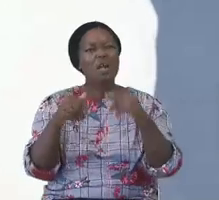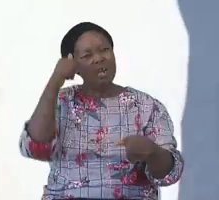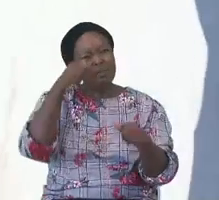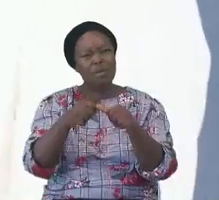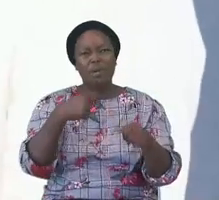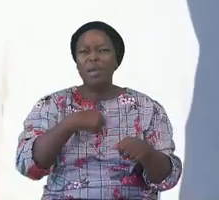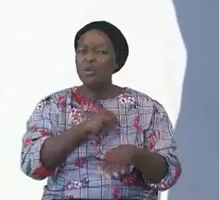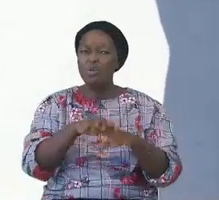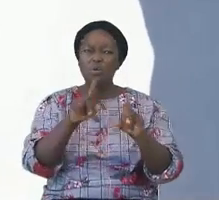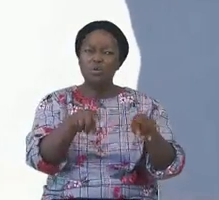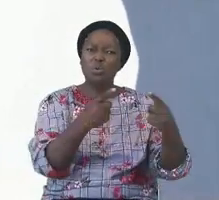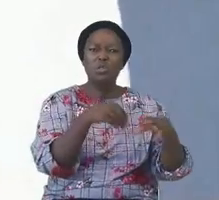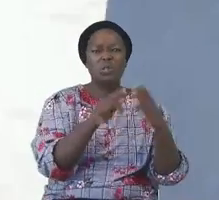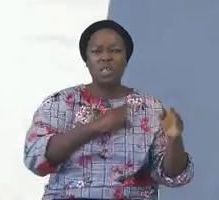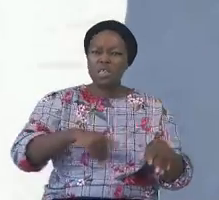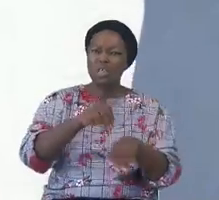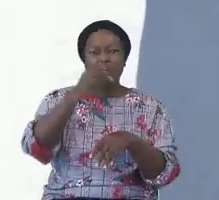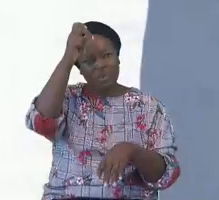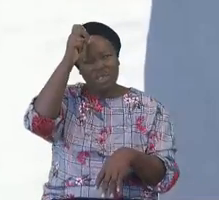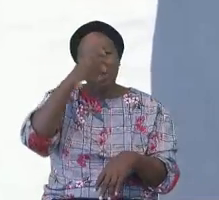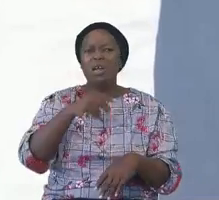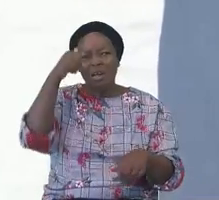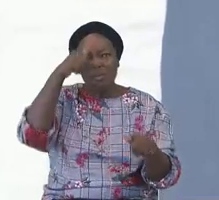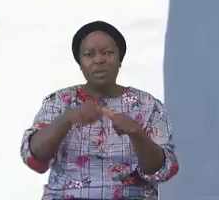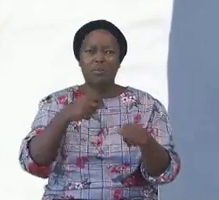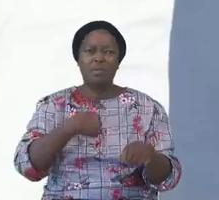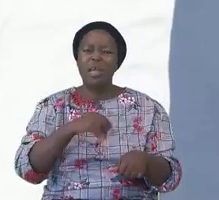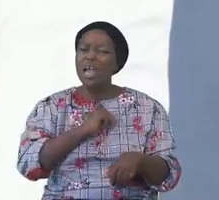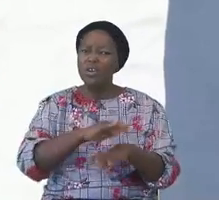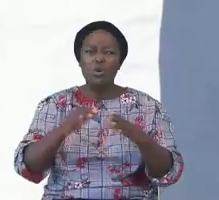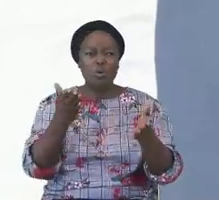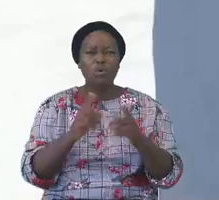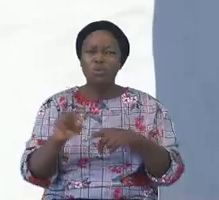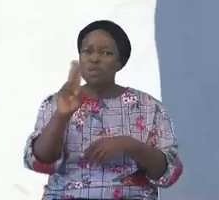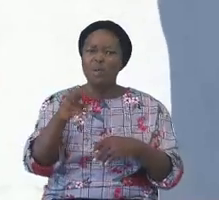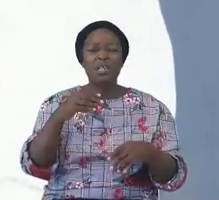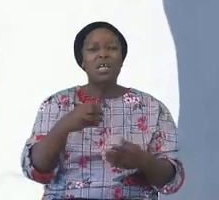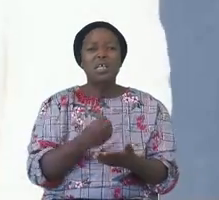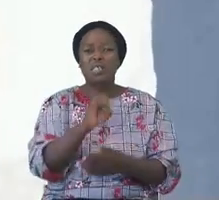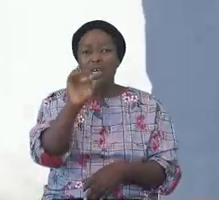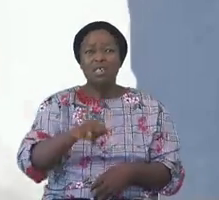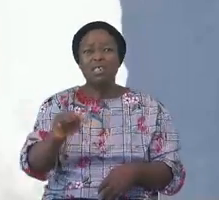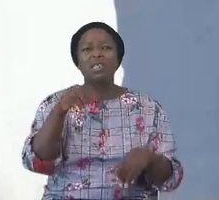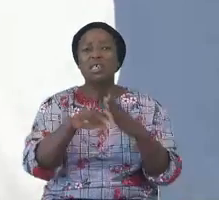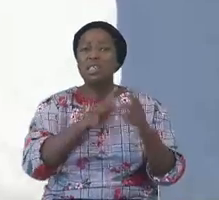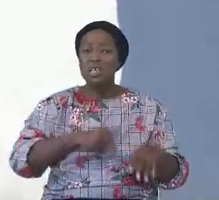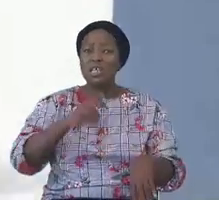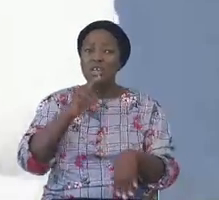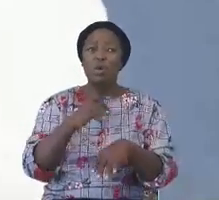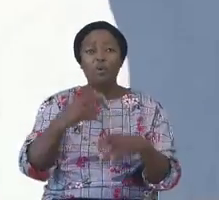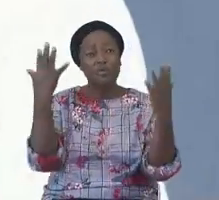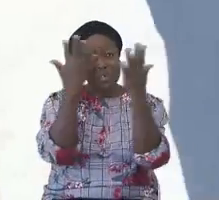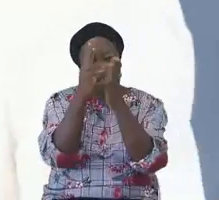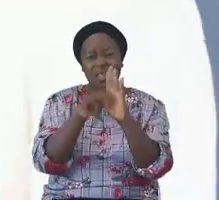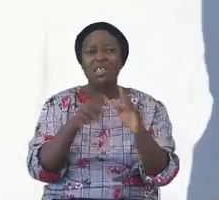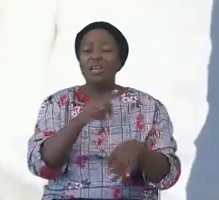de moi. Je ne veux pas aller en enfer, souviens-toi de moi. Je ne veux pas atterrir dans le royaume de Satan, souviens-toi de moi. Je ne